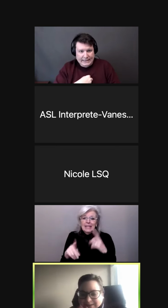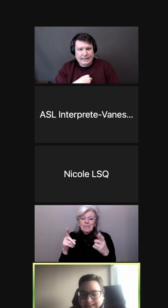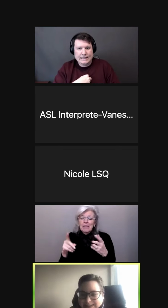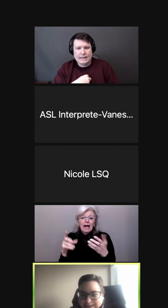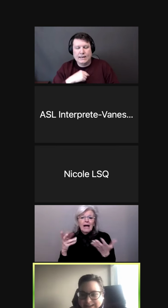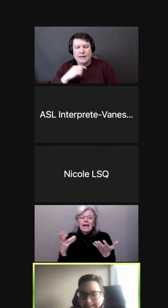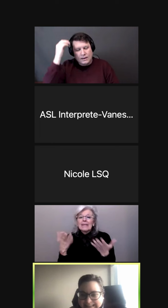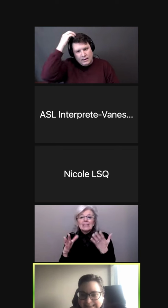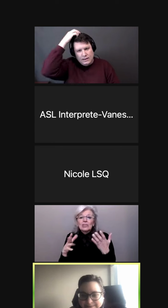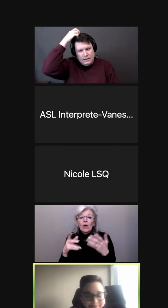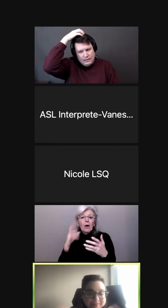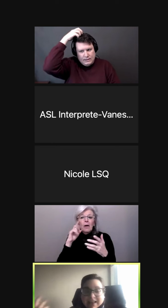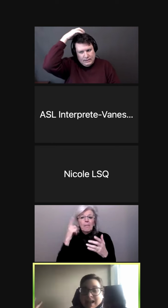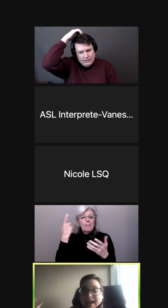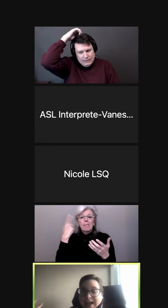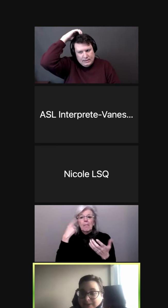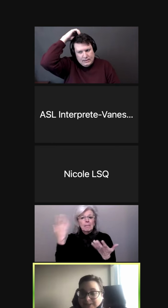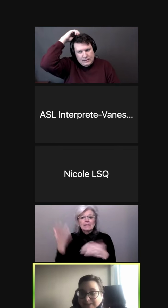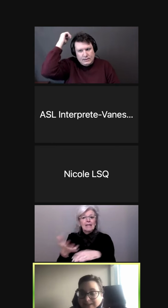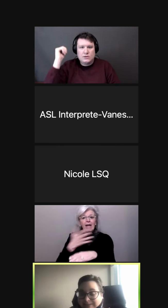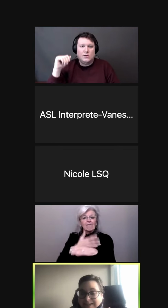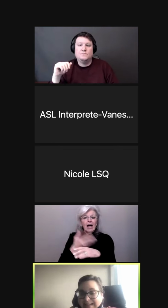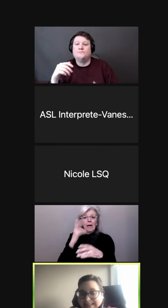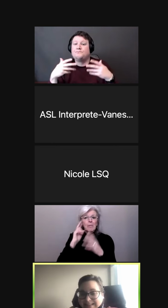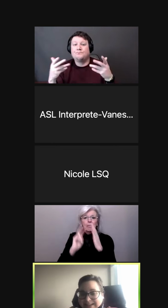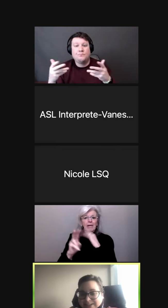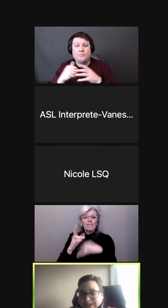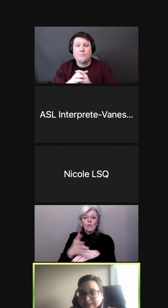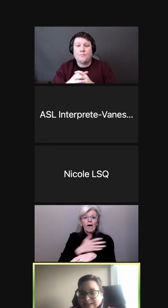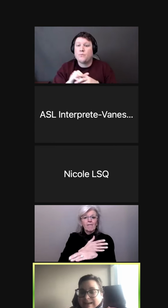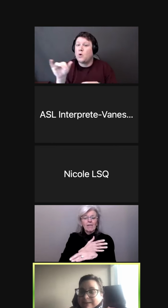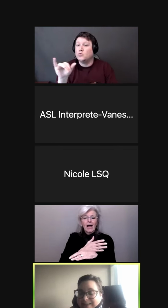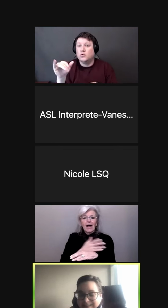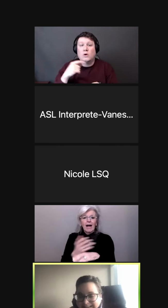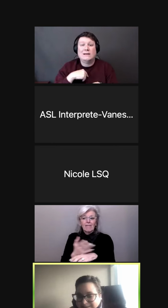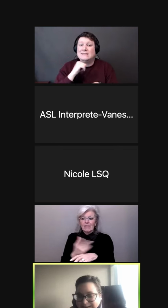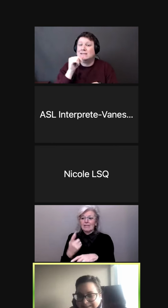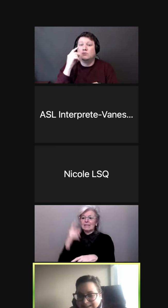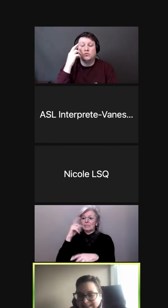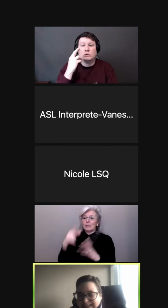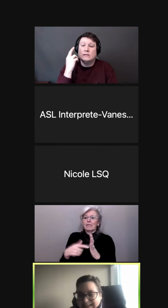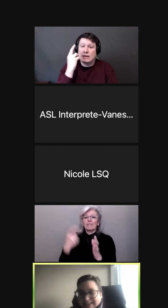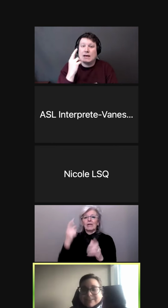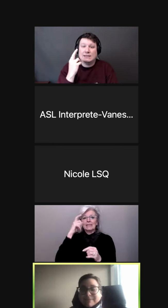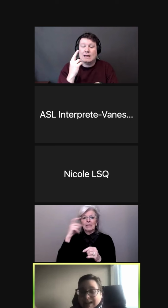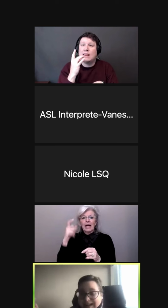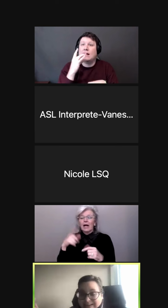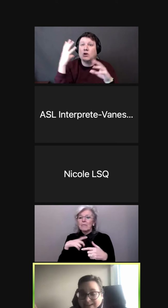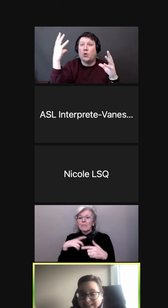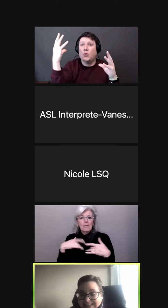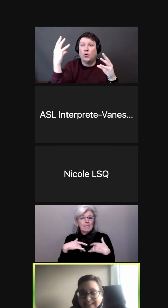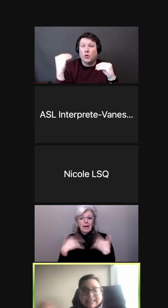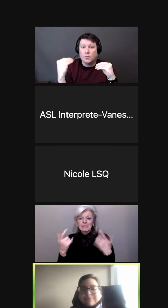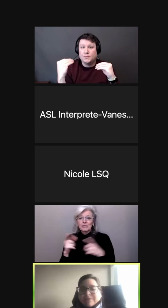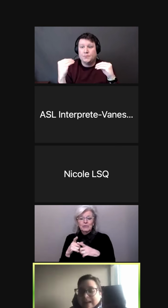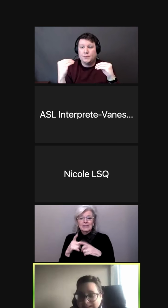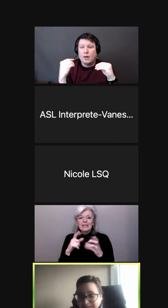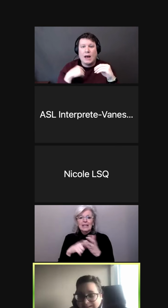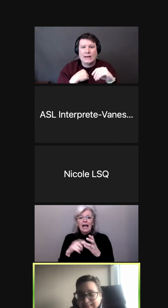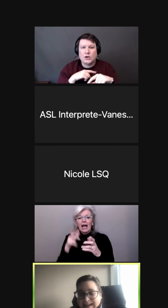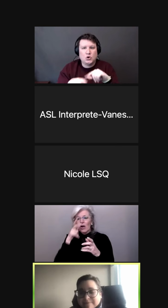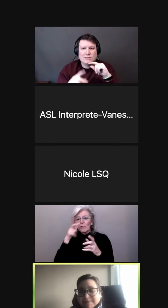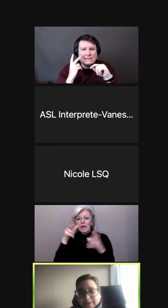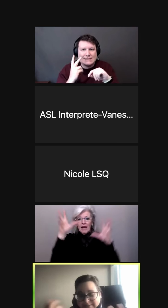pas pu prévoir avant d'avoir vécu cette expérience et je ne me suis pas rendu compte également lorsque les lumières étaient